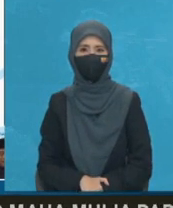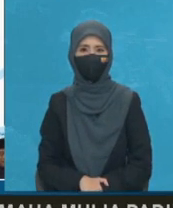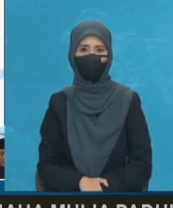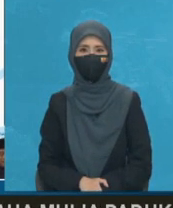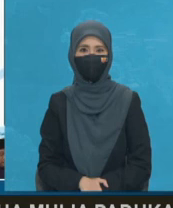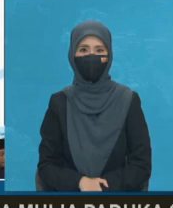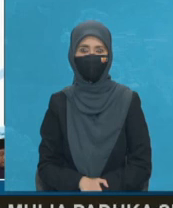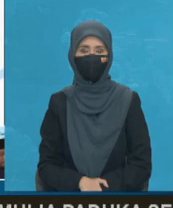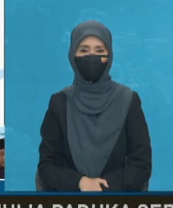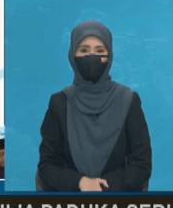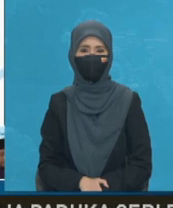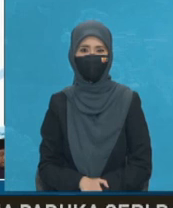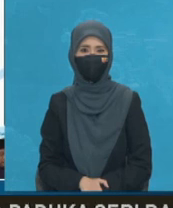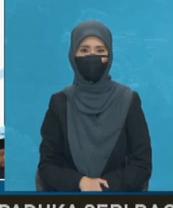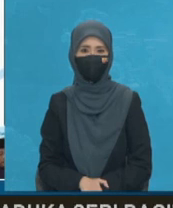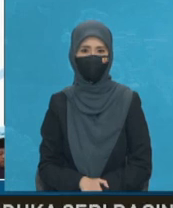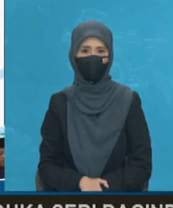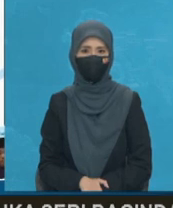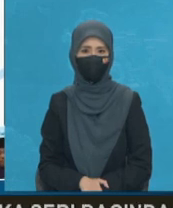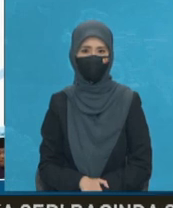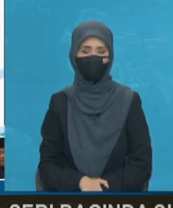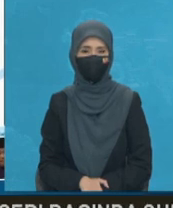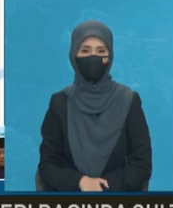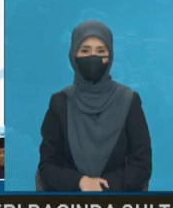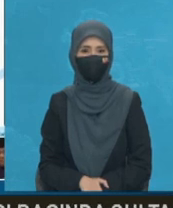is the hell yo yo